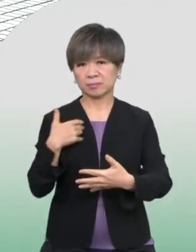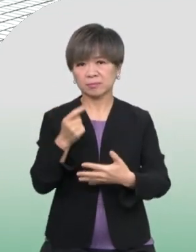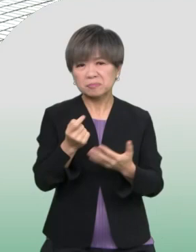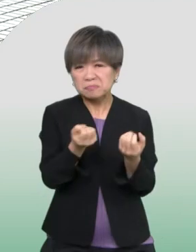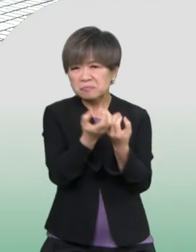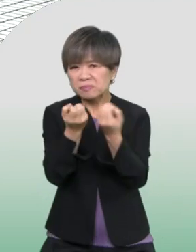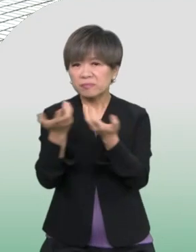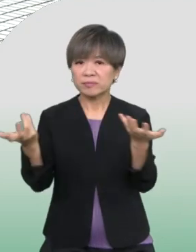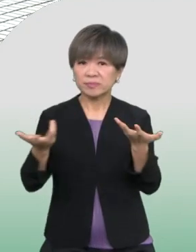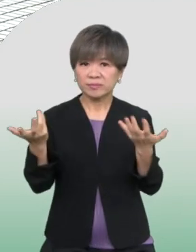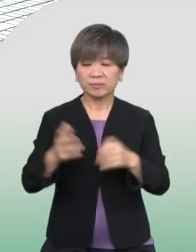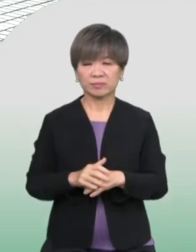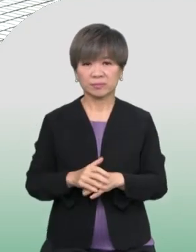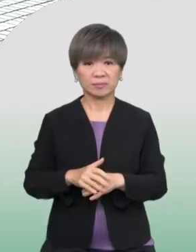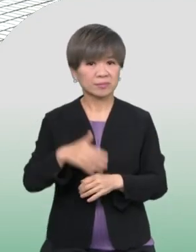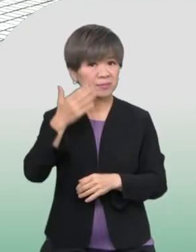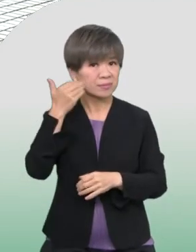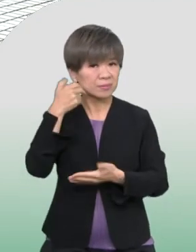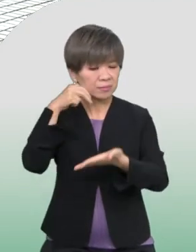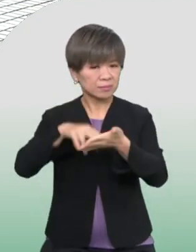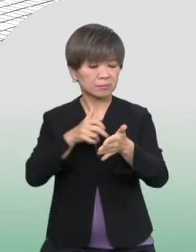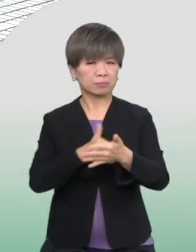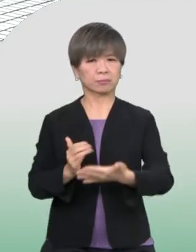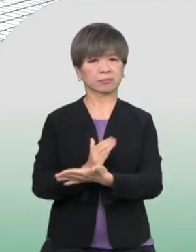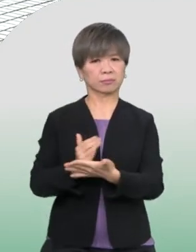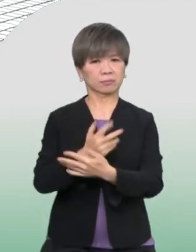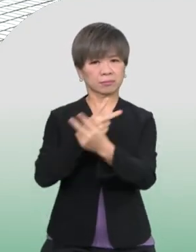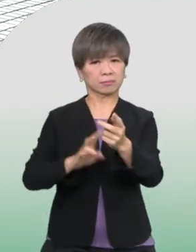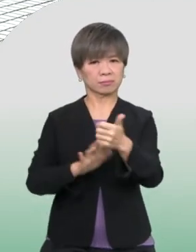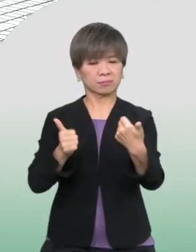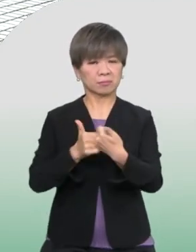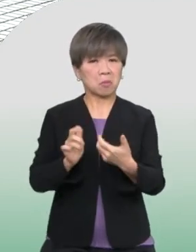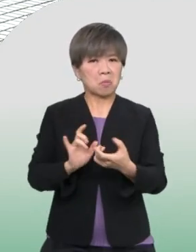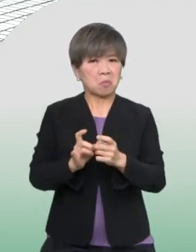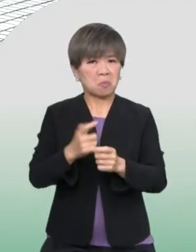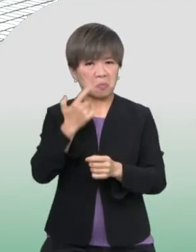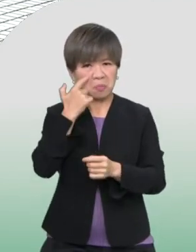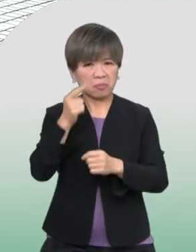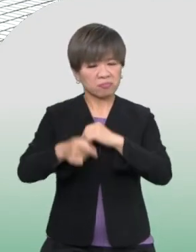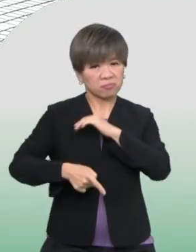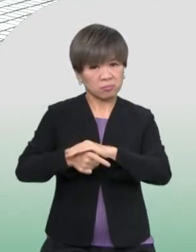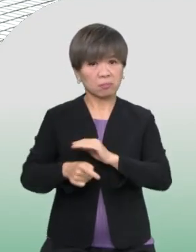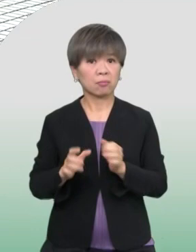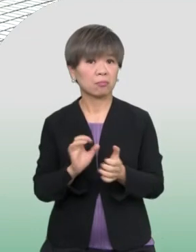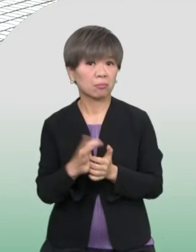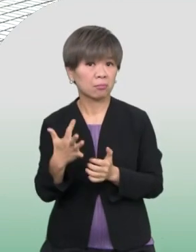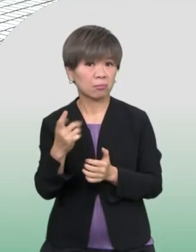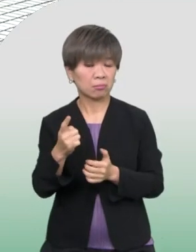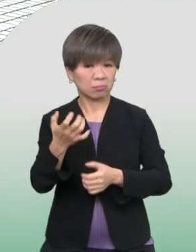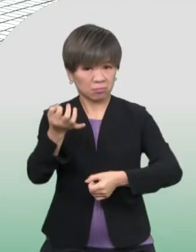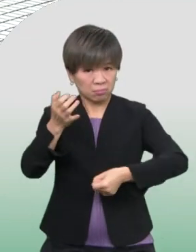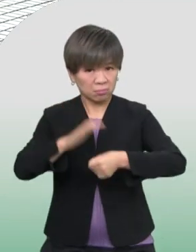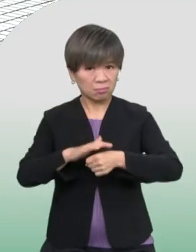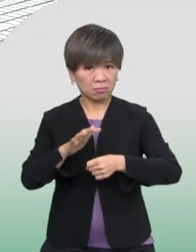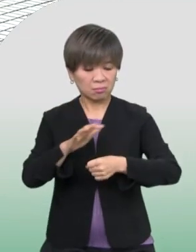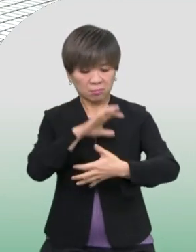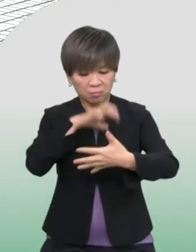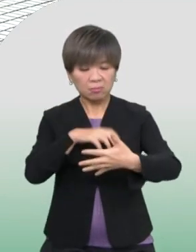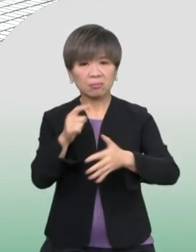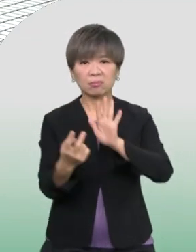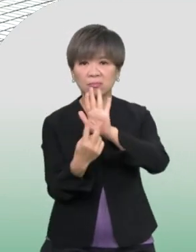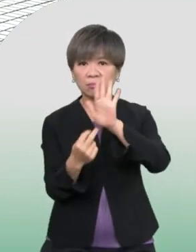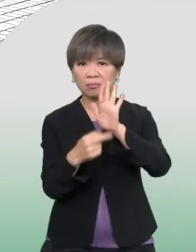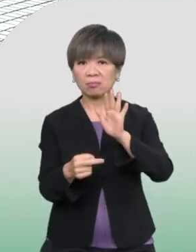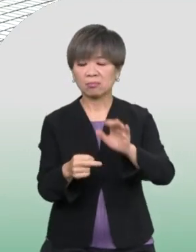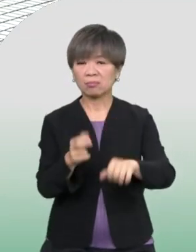事。不过国民党立委就批评夏菲菲安尼做就会显明违法，因为严格不出一点当中就讲，每